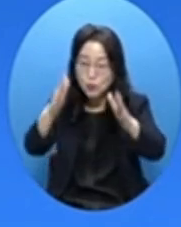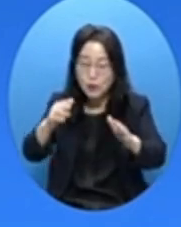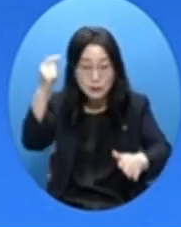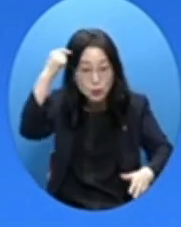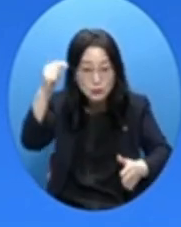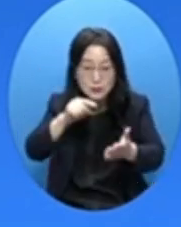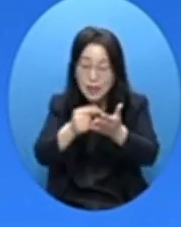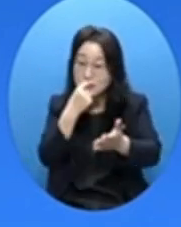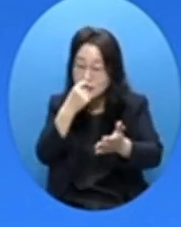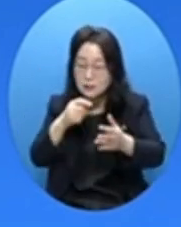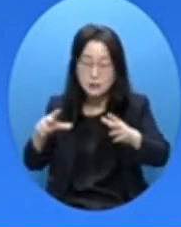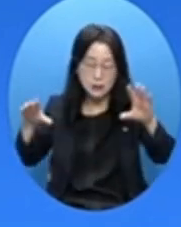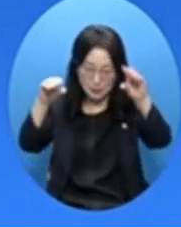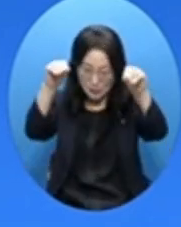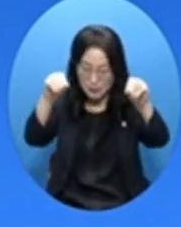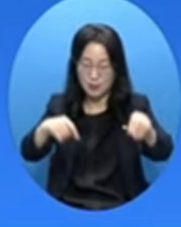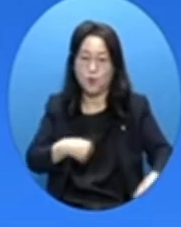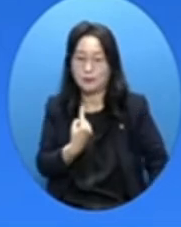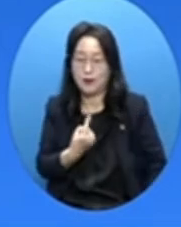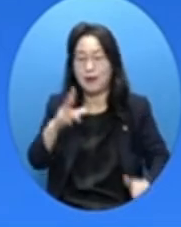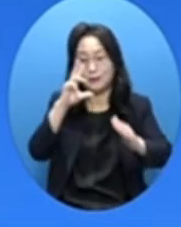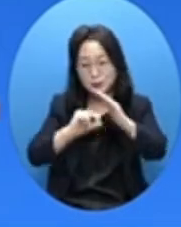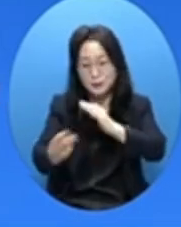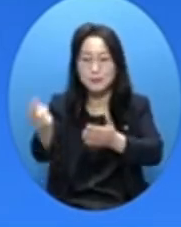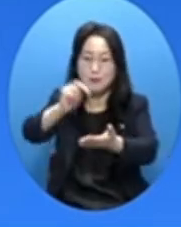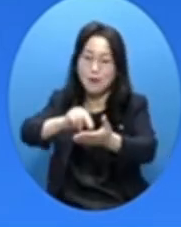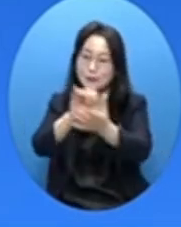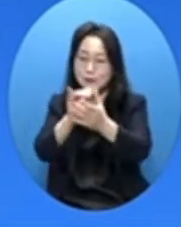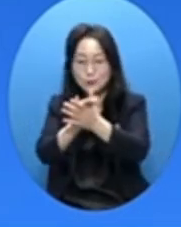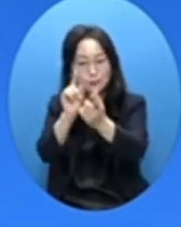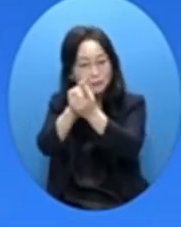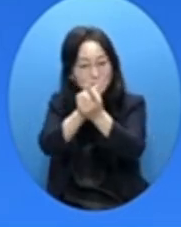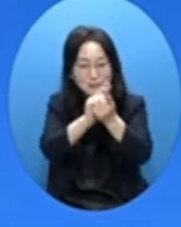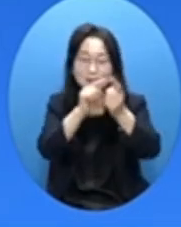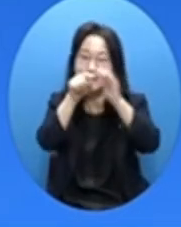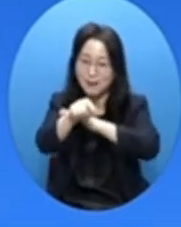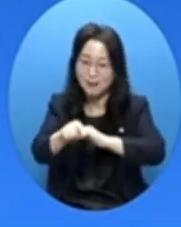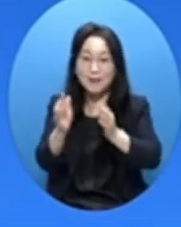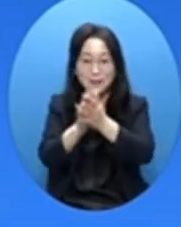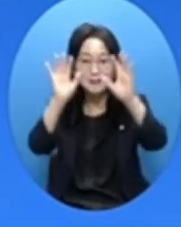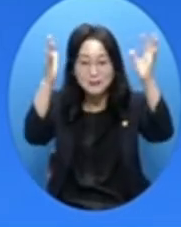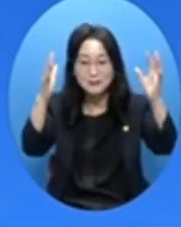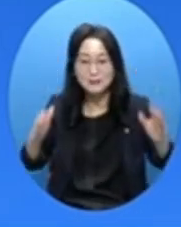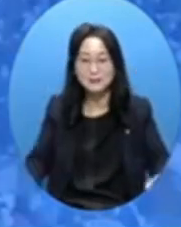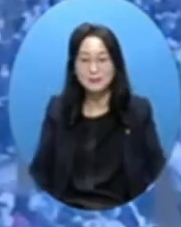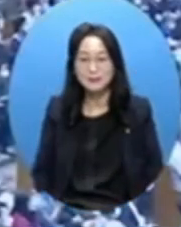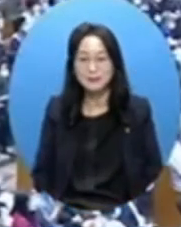혼자 솔 전철을 탈 수 있고 친구도 만날 수 있게 되고 할렐루야